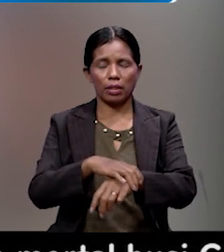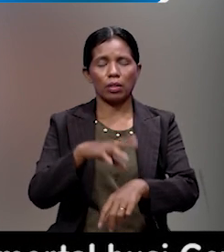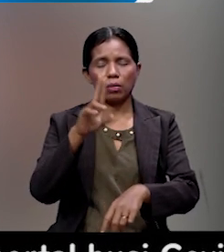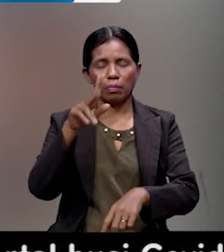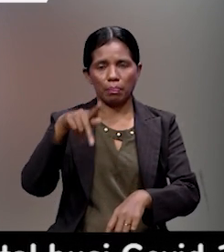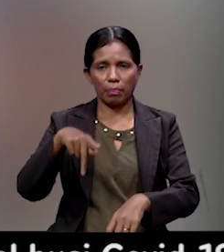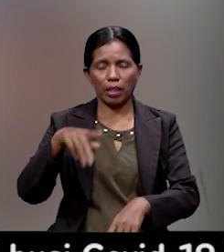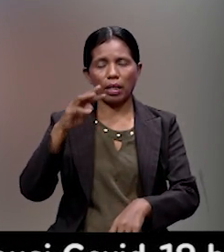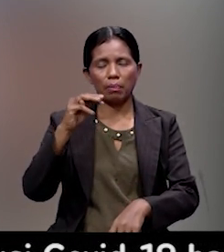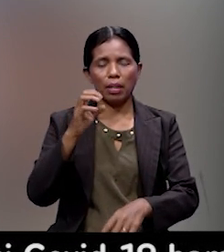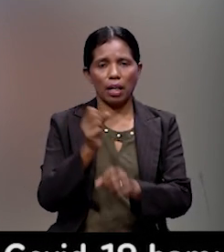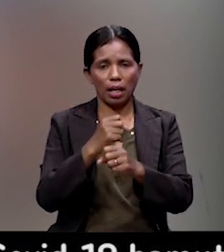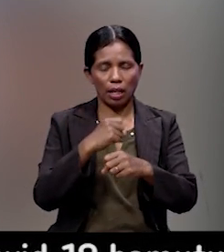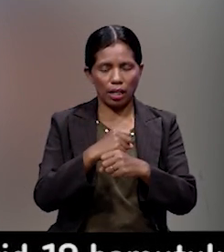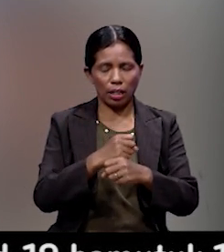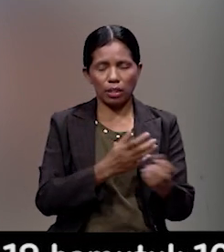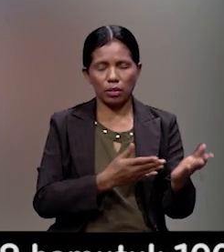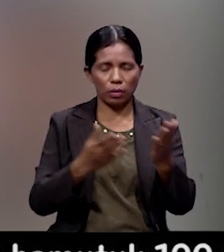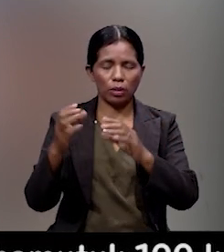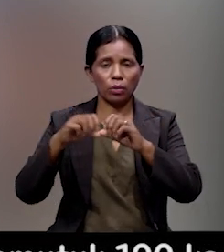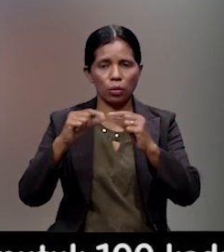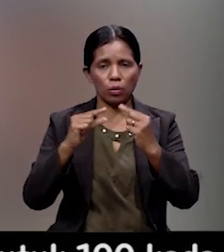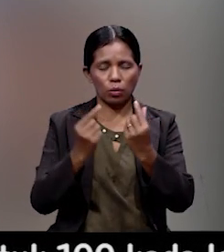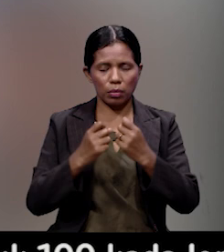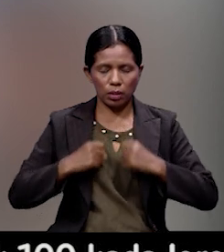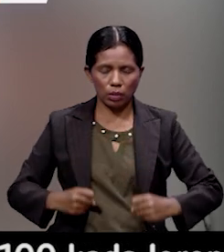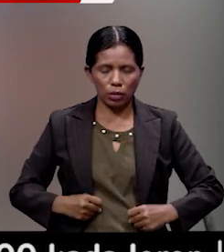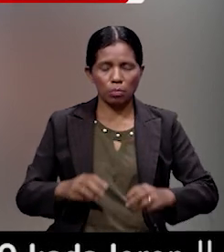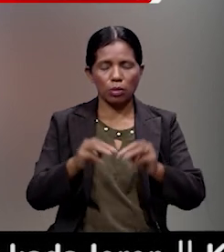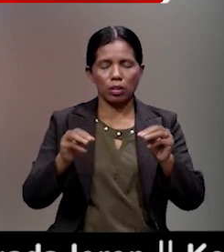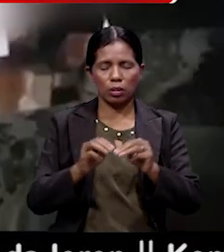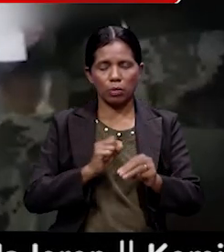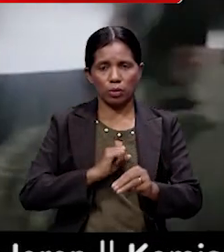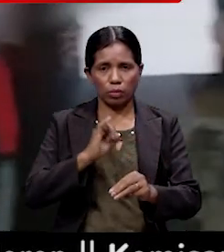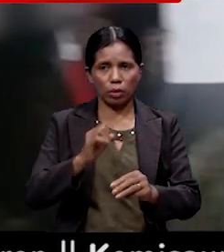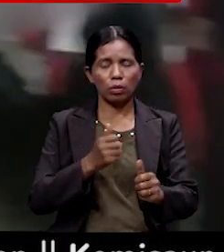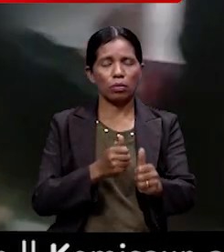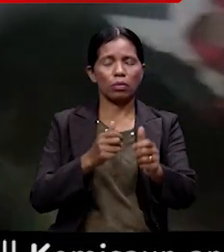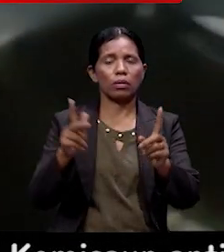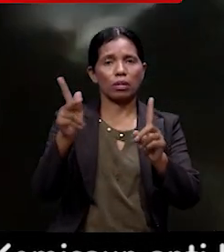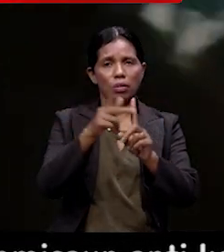keras identifikasi no entrega ba ekipa Saudi munisipu koma lima hori kumpri karantena